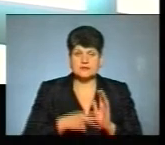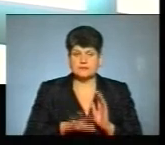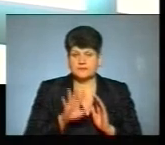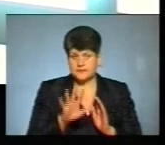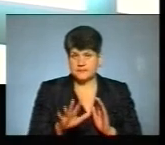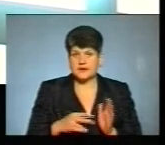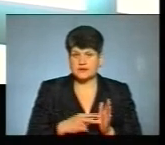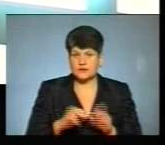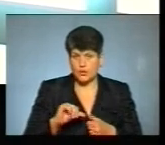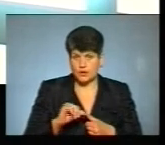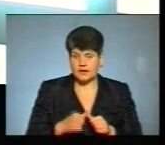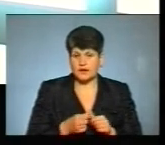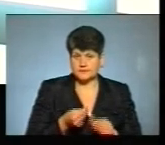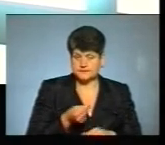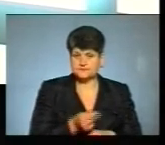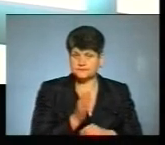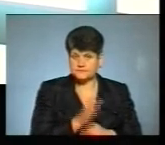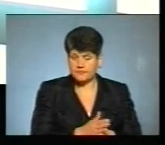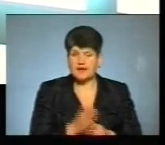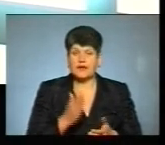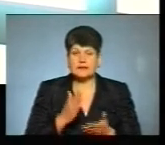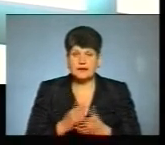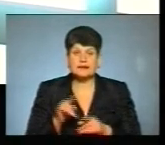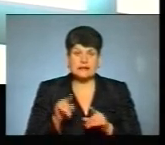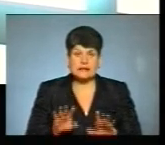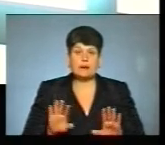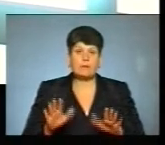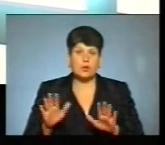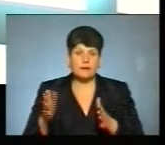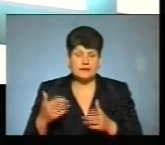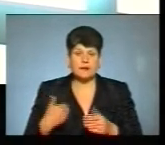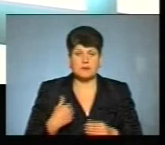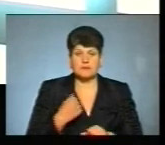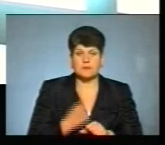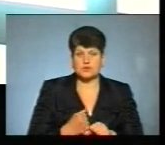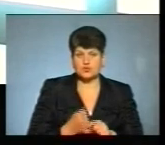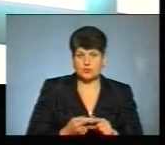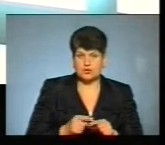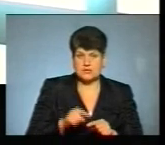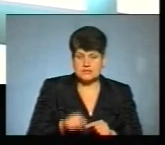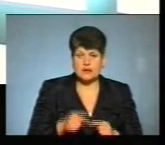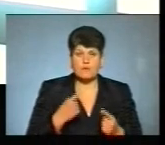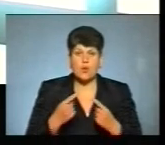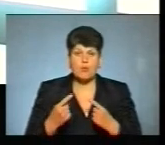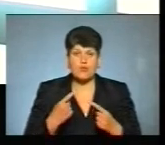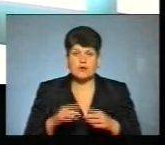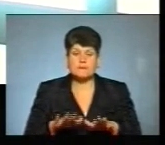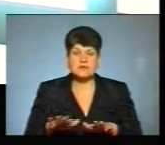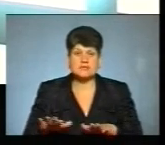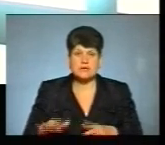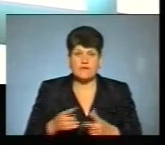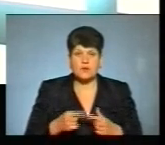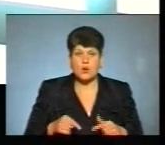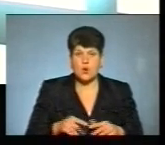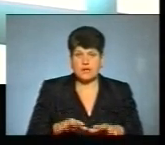від окладу 2/3. Є такі моменти, але ми працюємо над цим, десь обговорюємо з місцевими органами